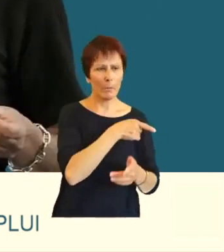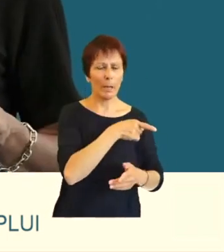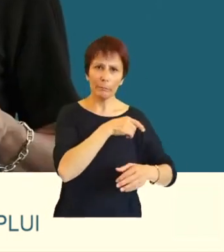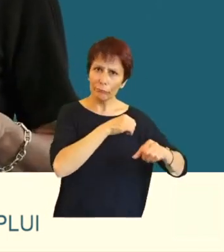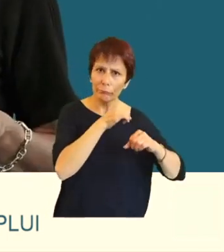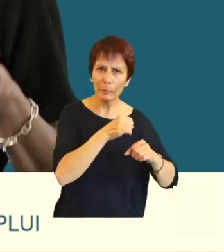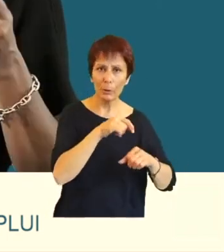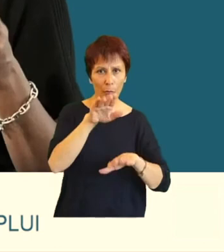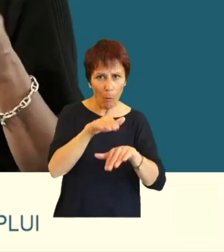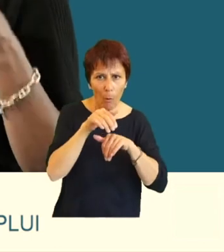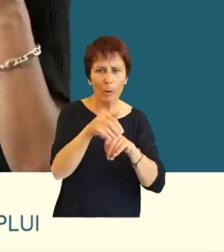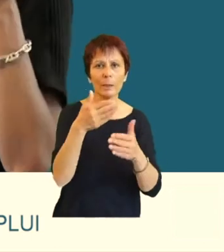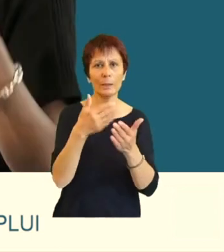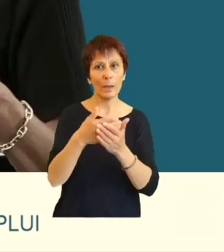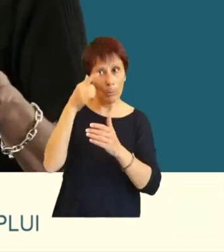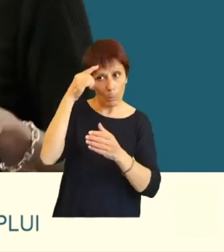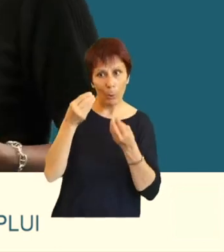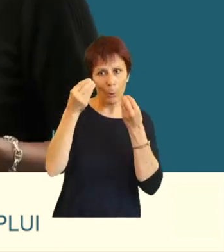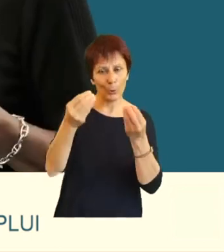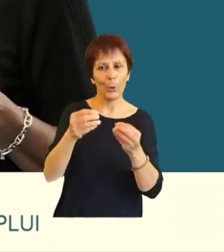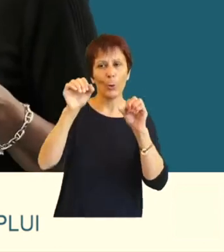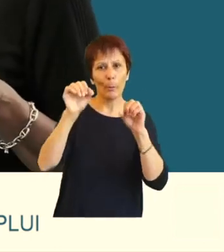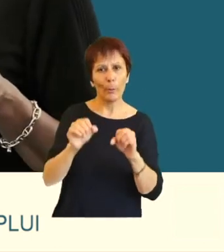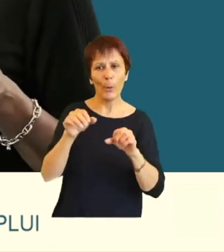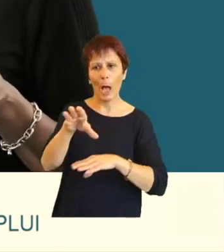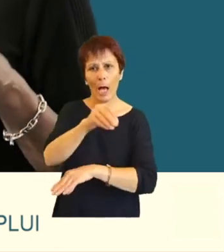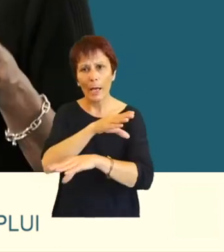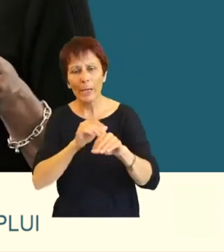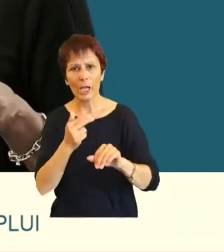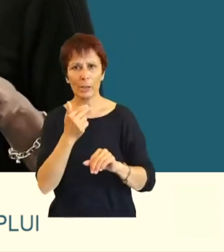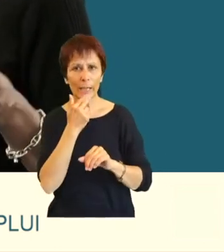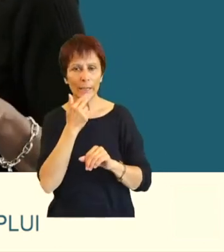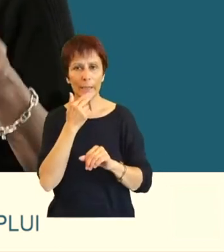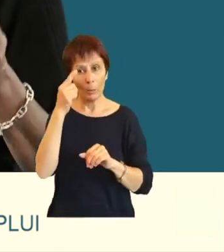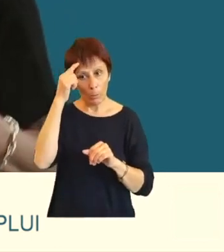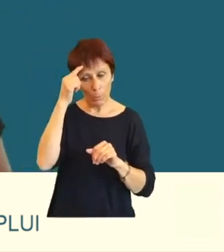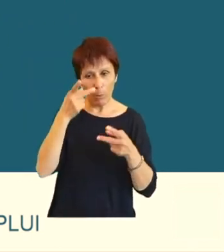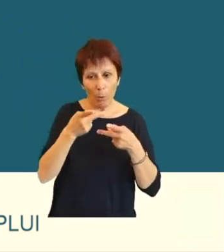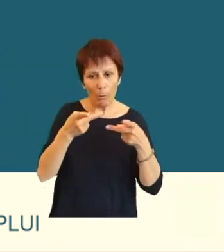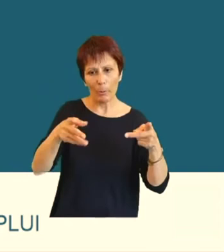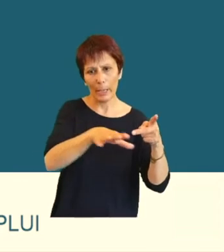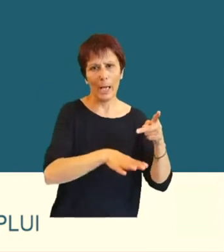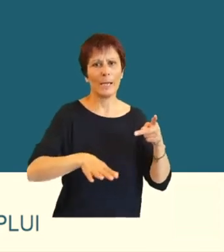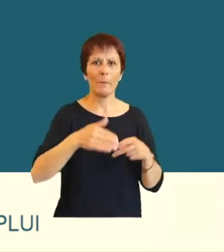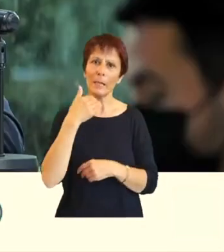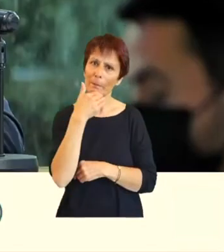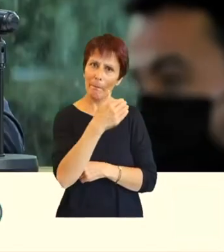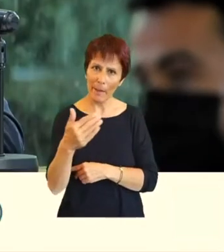continuer à avoir cette politique pour accompagner les aménagements de qualité de l'espace public. Voilà, merci.